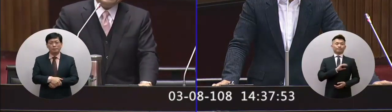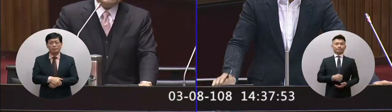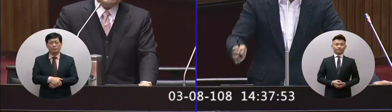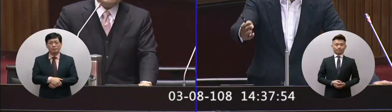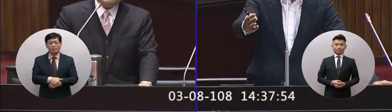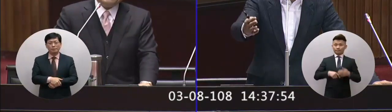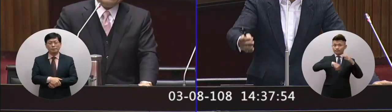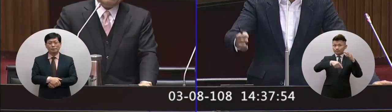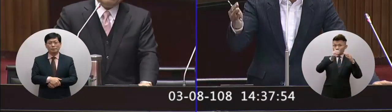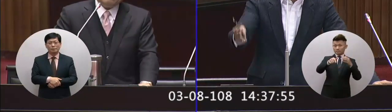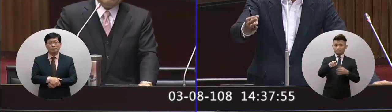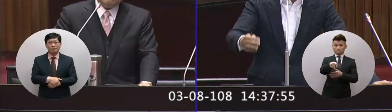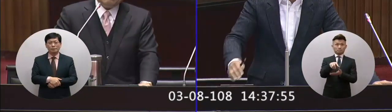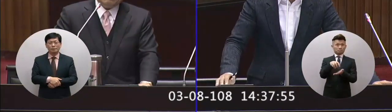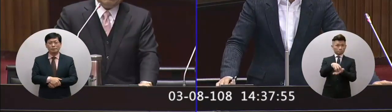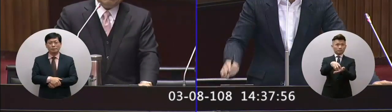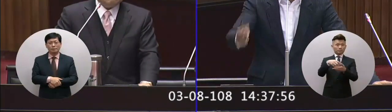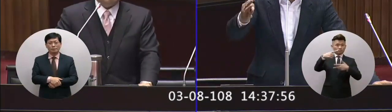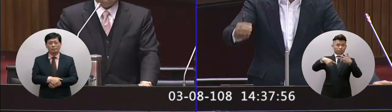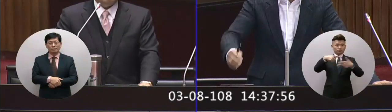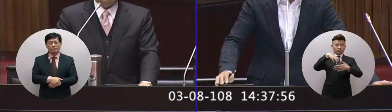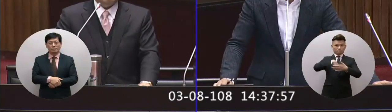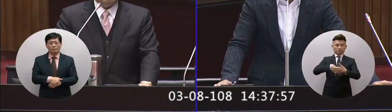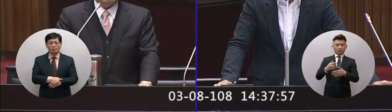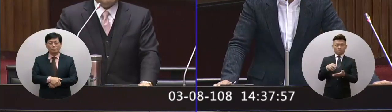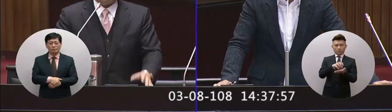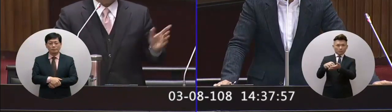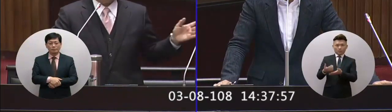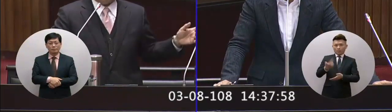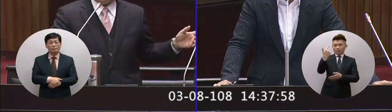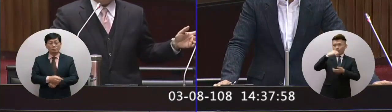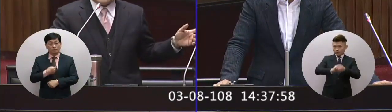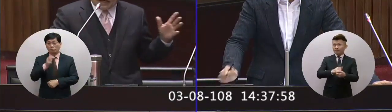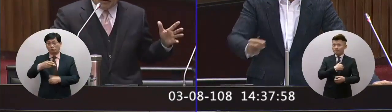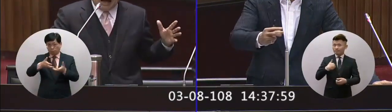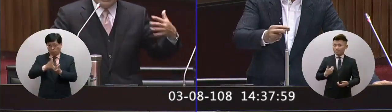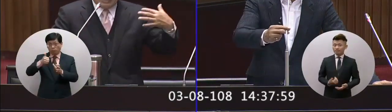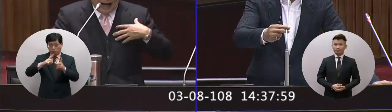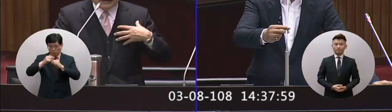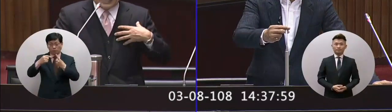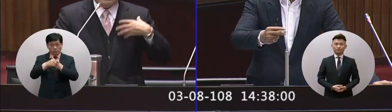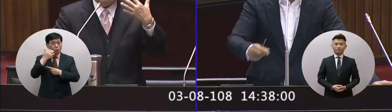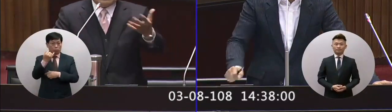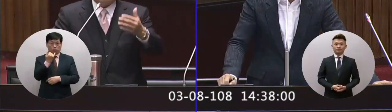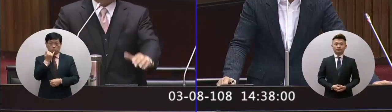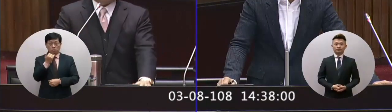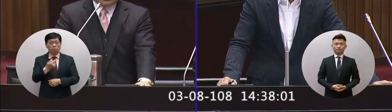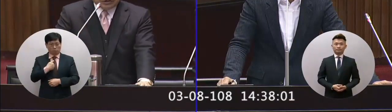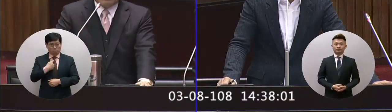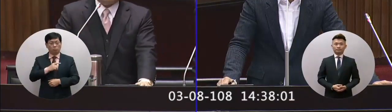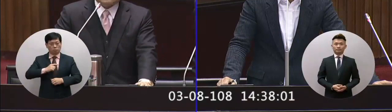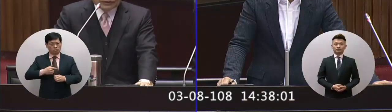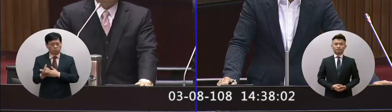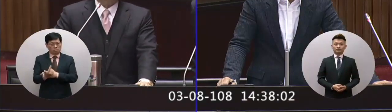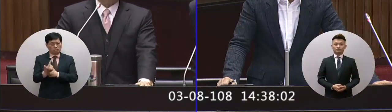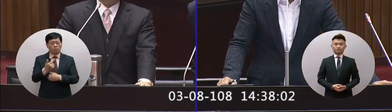是不是市長可以一星期內衝衝衝去決定我讓部長先研究如果可以我們就